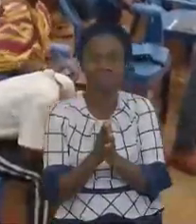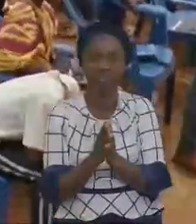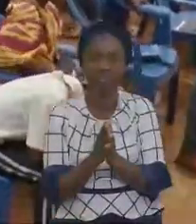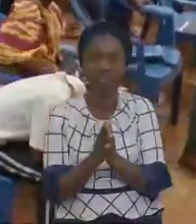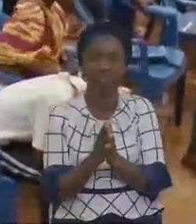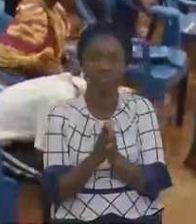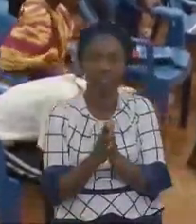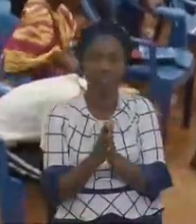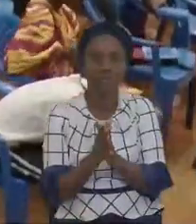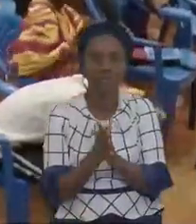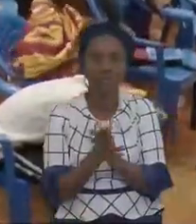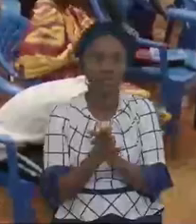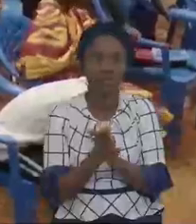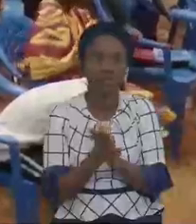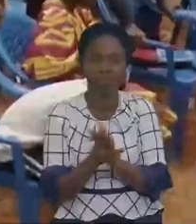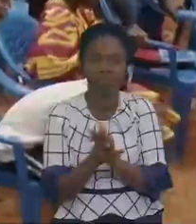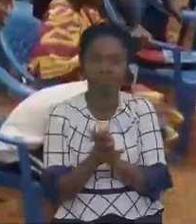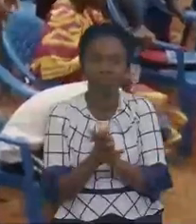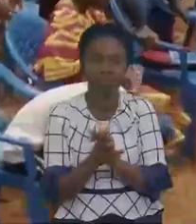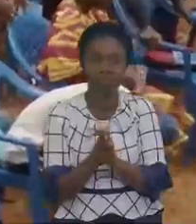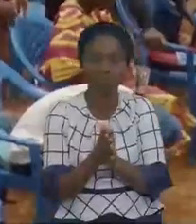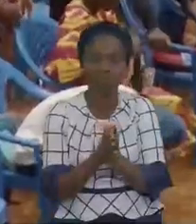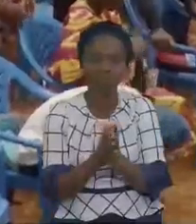Montre ton désir au Seigneur.